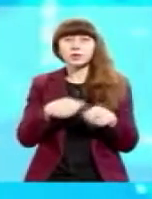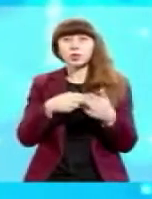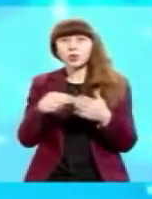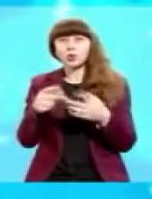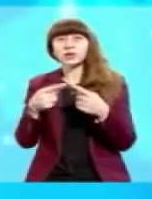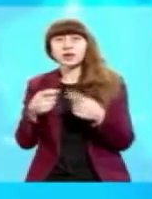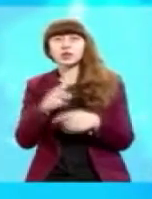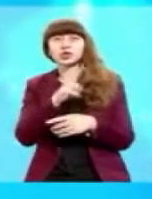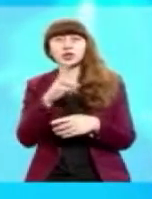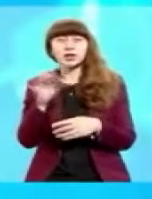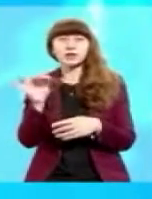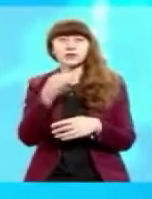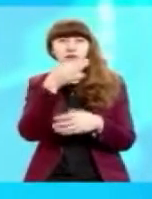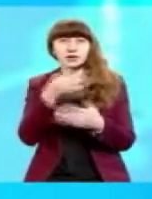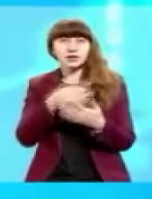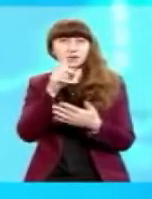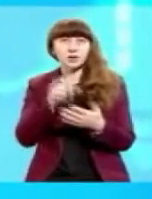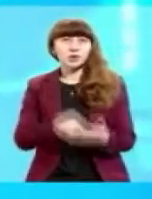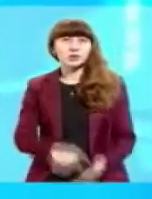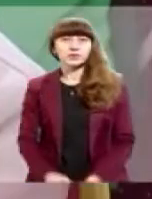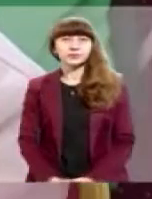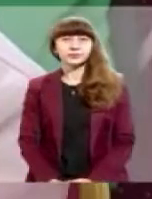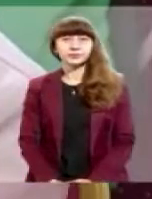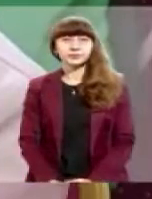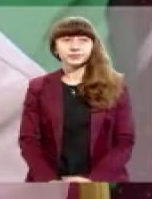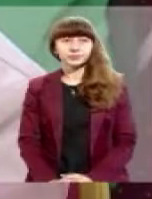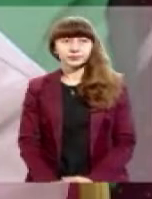жолдарын көрсетіп, сауалдарға жауап берді.